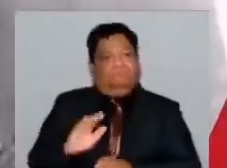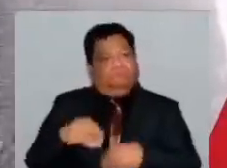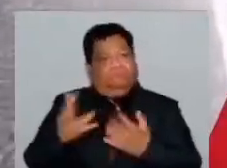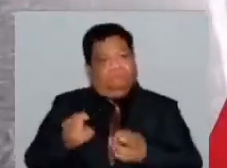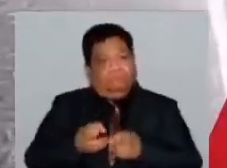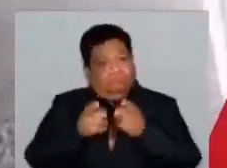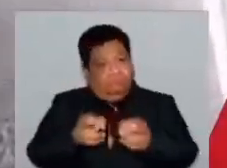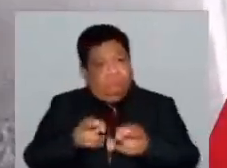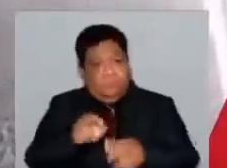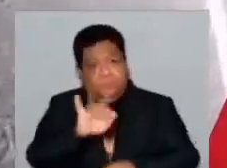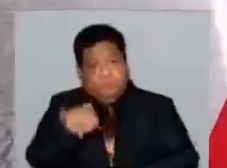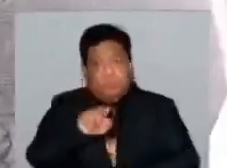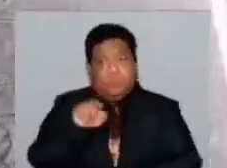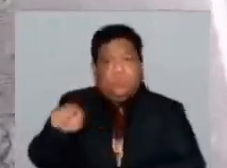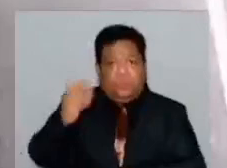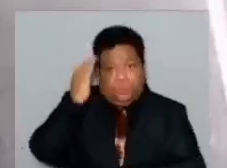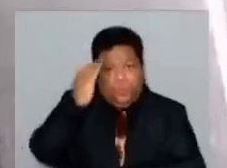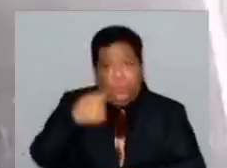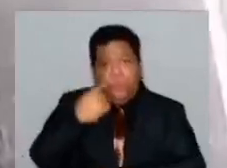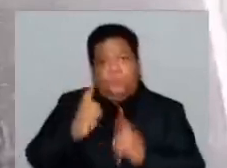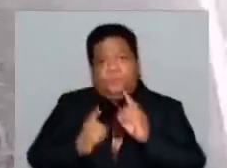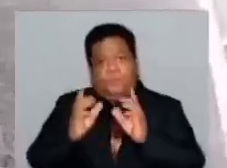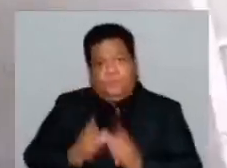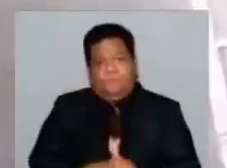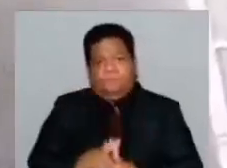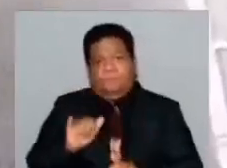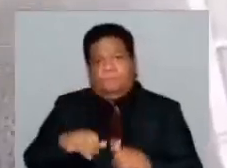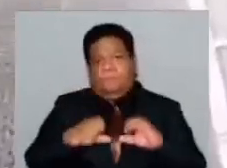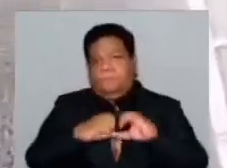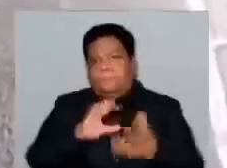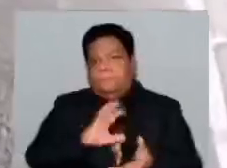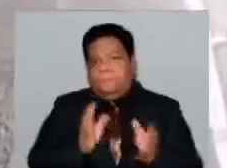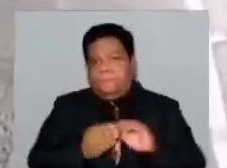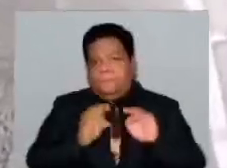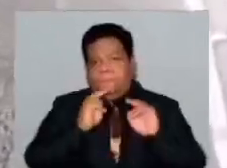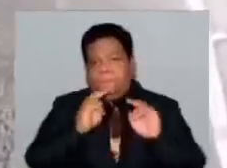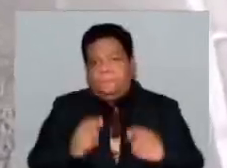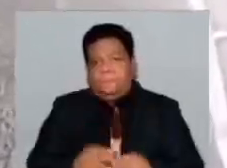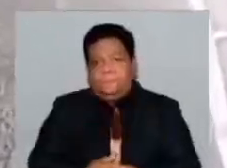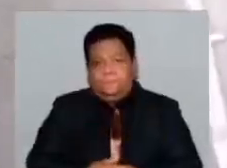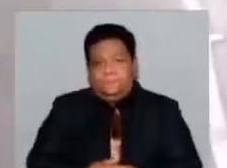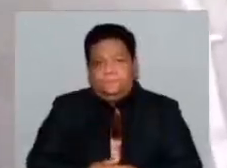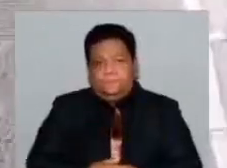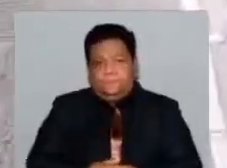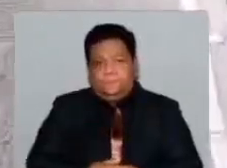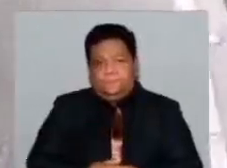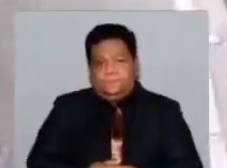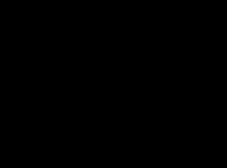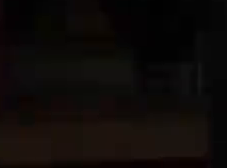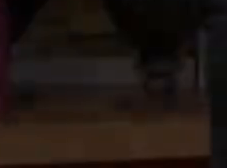driver. Ito ang unang balita, Nico Wahe, para sa GMA Integrated News.